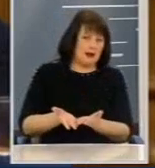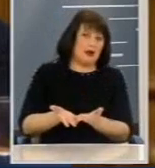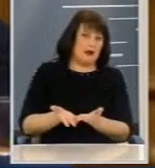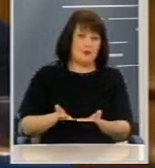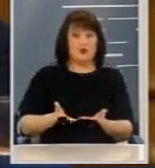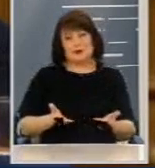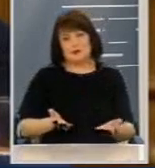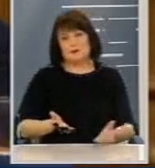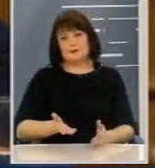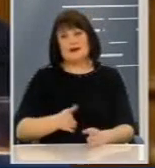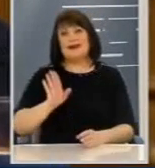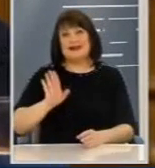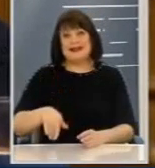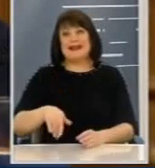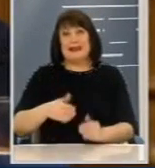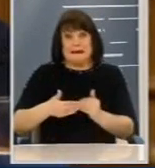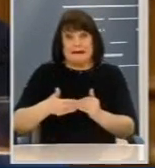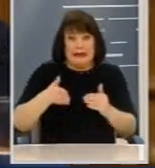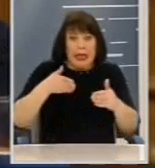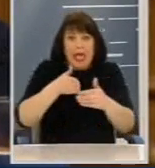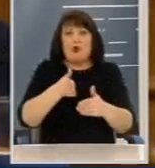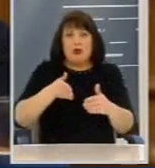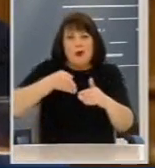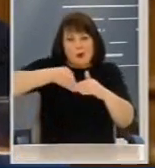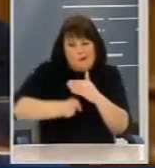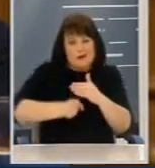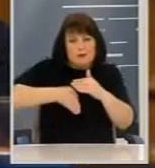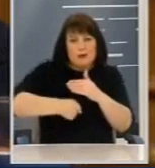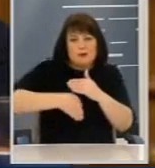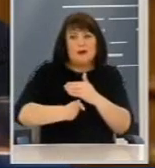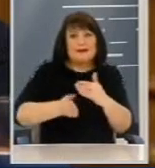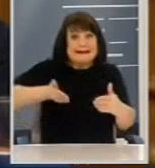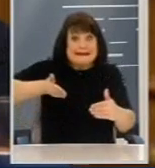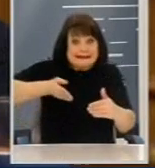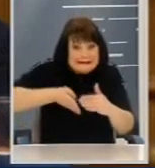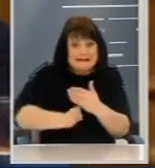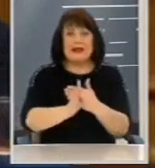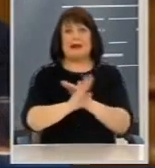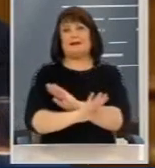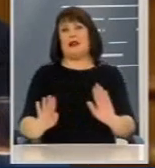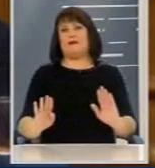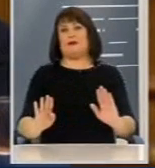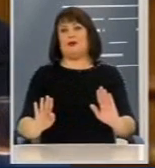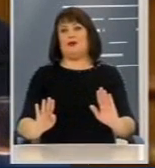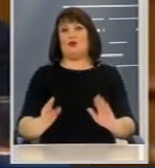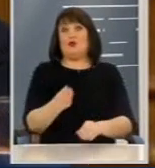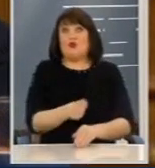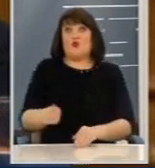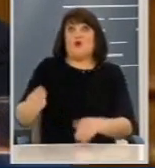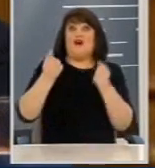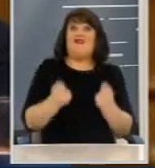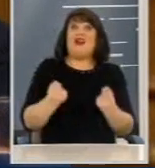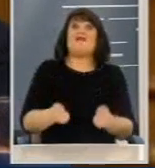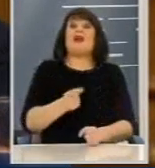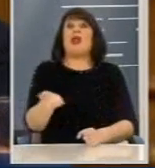ότι είναι ο τελευταίος σκάβος και γνωρίζετε πάρα πολύ καλά ότι μόλις τον περάσουμε και αυτόν χωρίς επιπλέον βάρη για την ελληνική